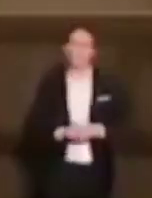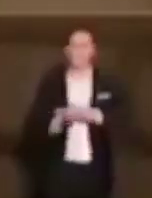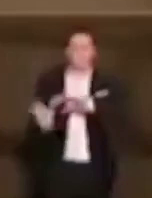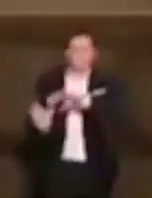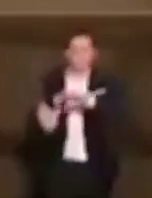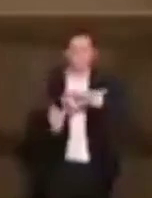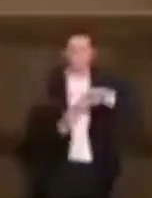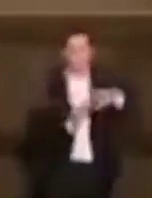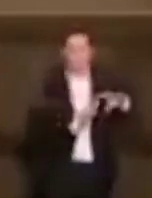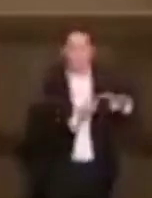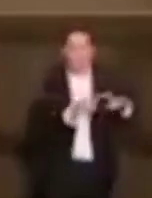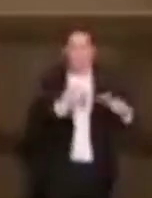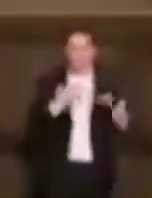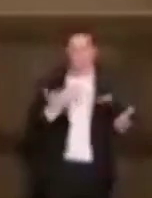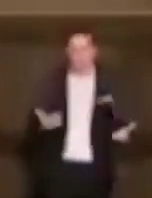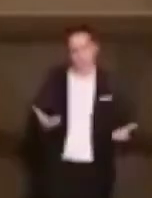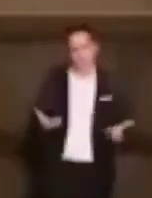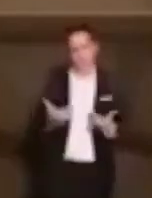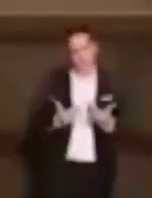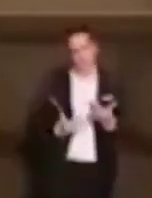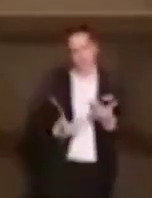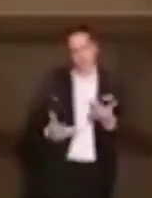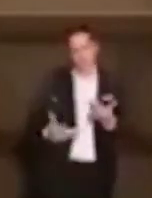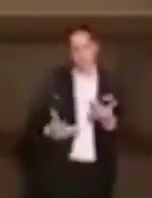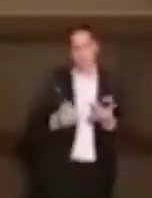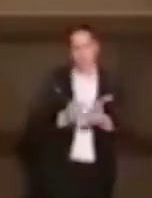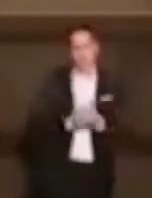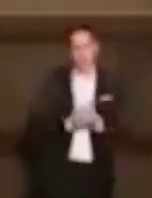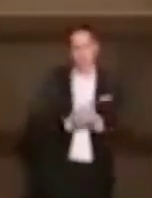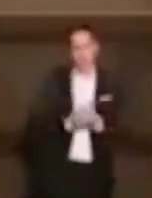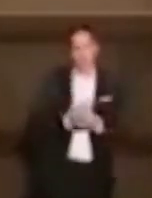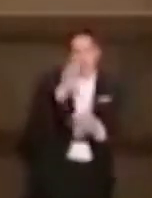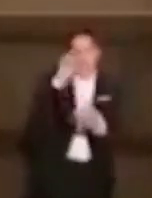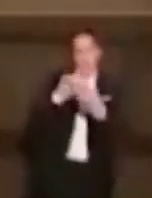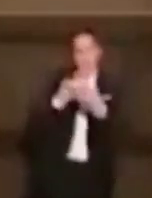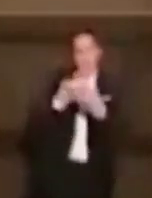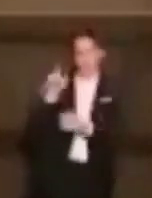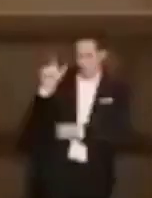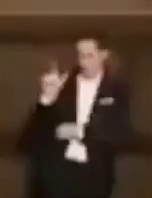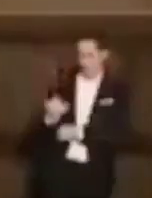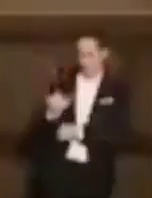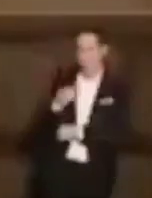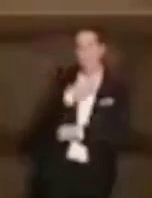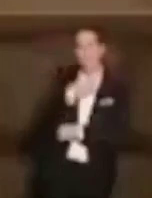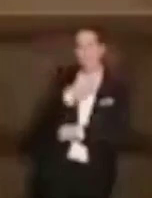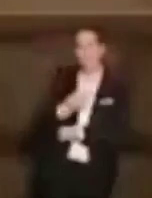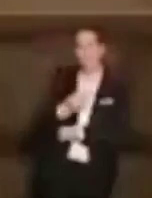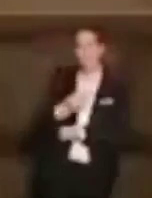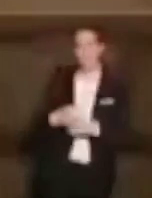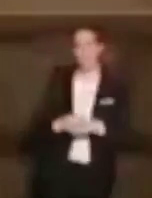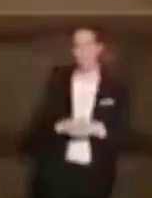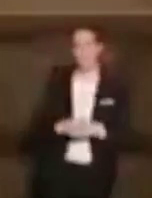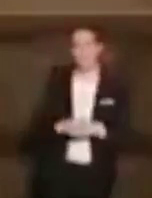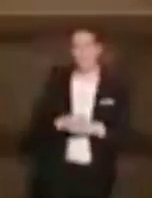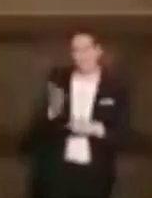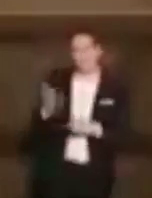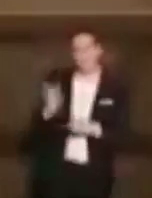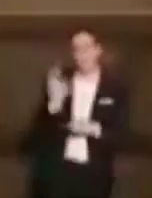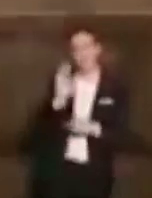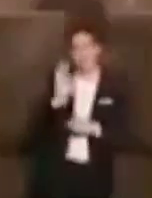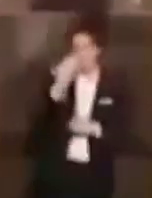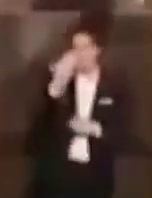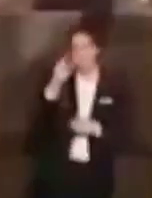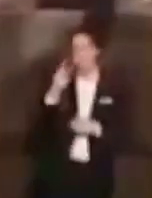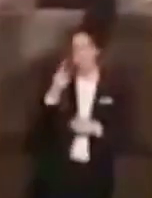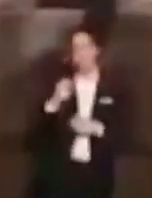آیا قتل و انفجار و ترور روشی است که نشان می دهد شما محمد را دوست دارید و از او